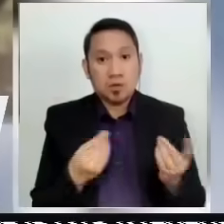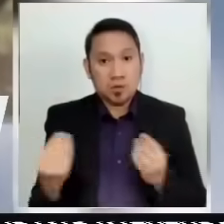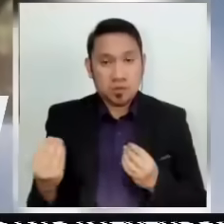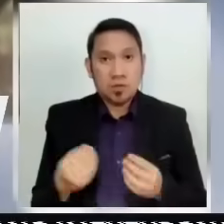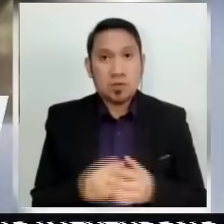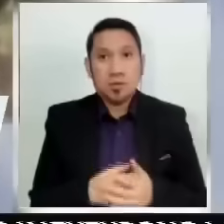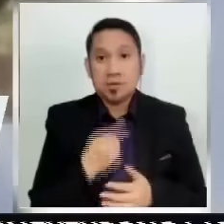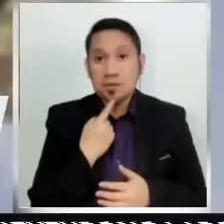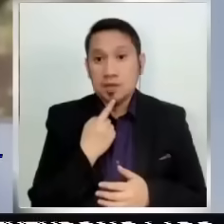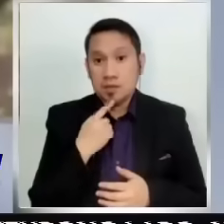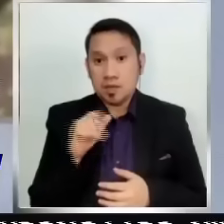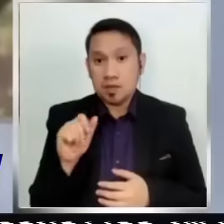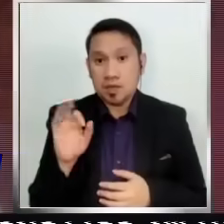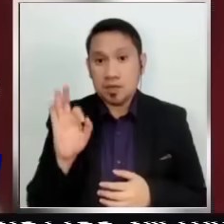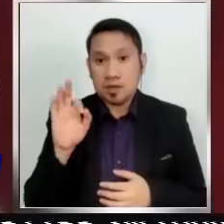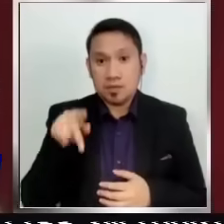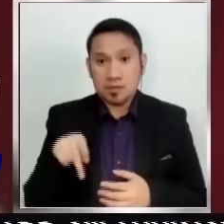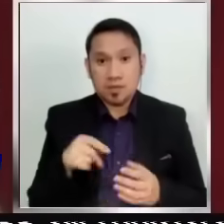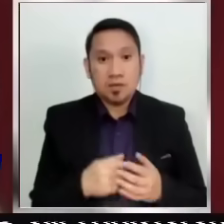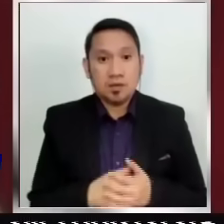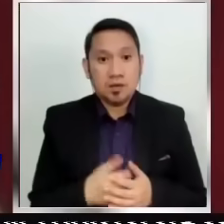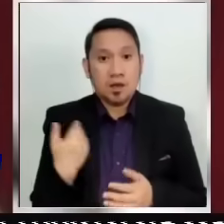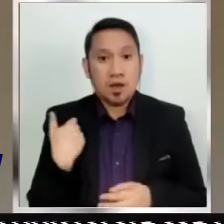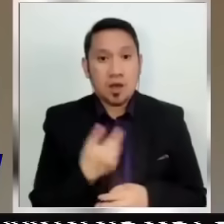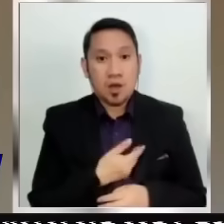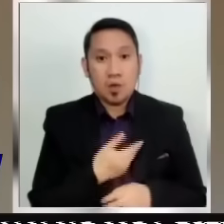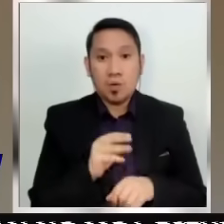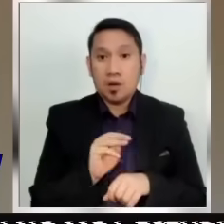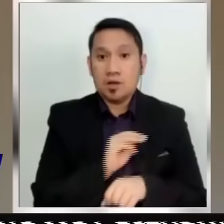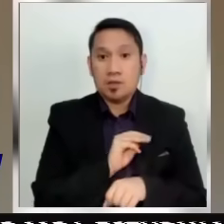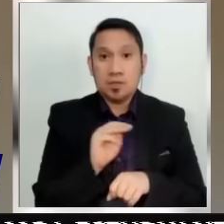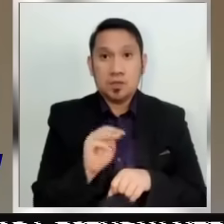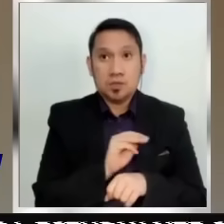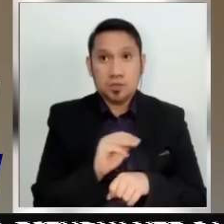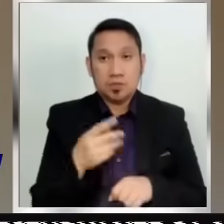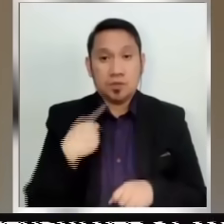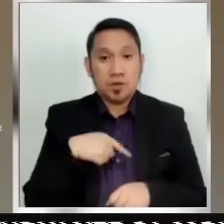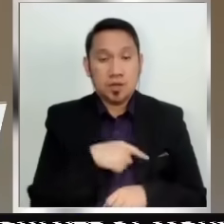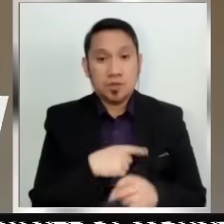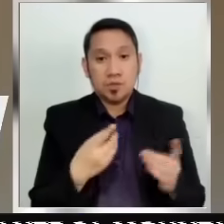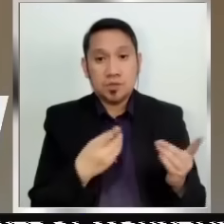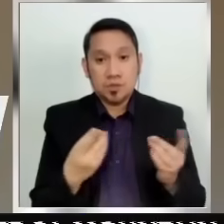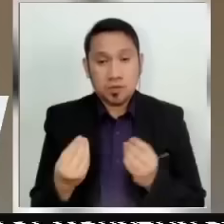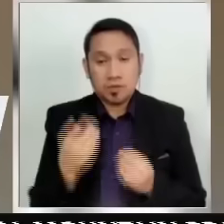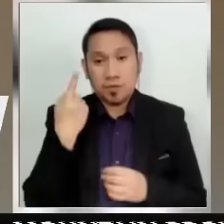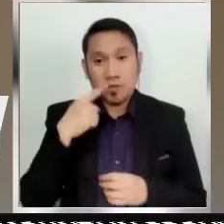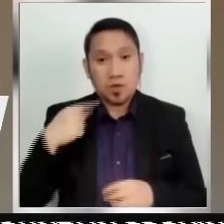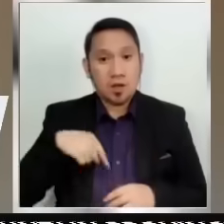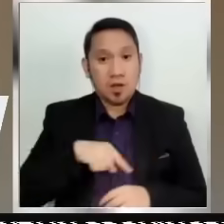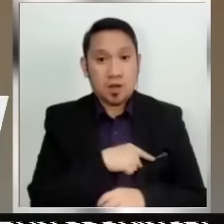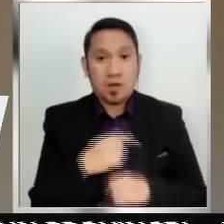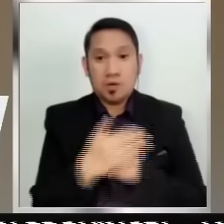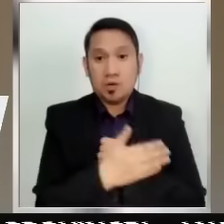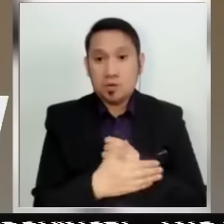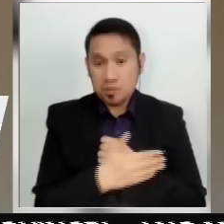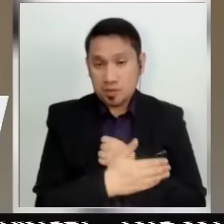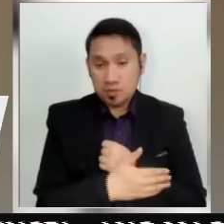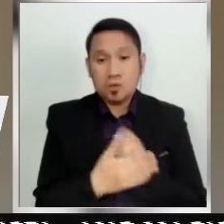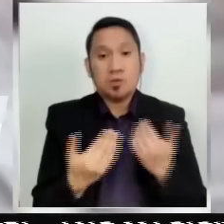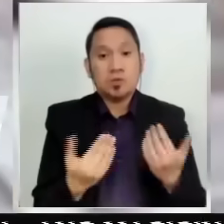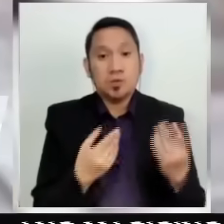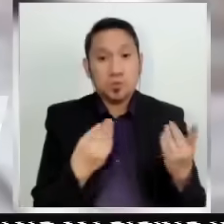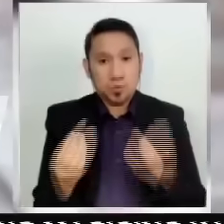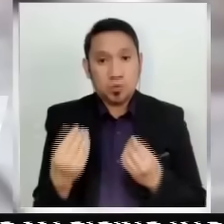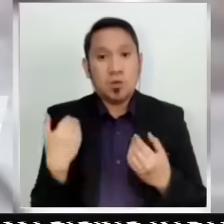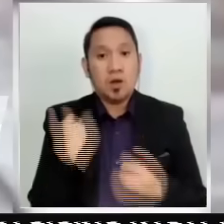AFP, our RORE mission is for us to undertake. It is for our country to make sure that we fulfill our